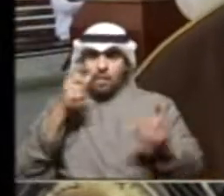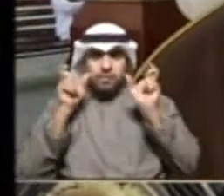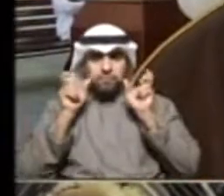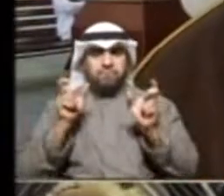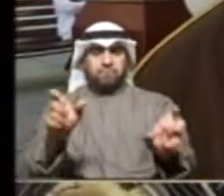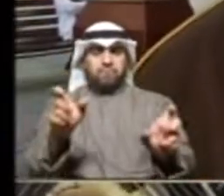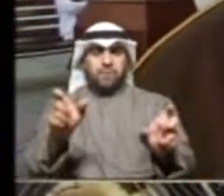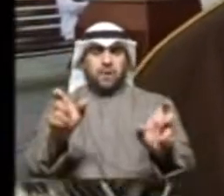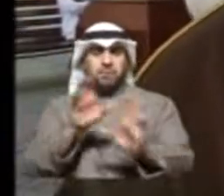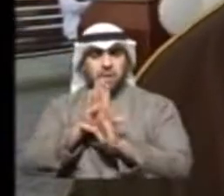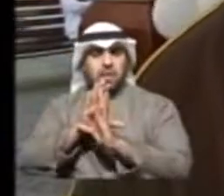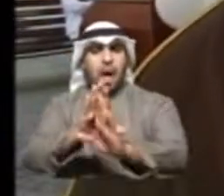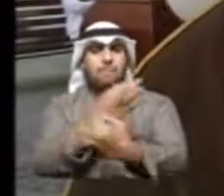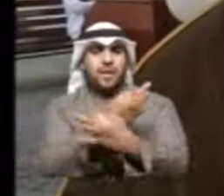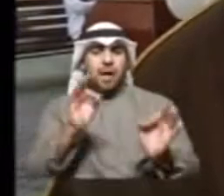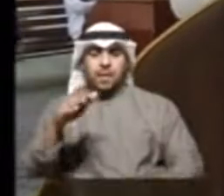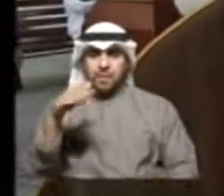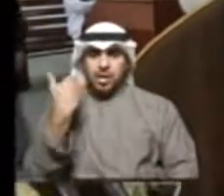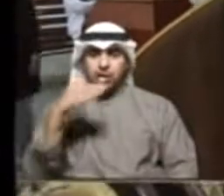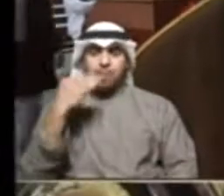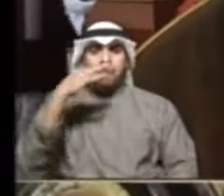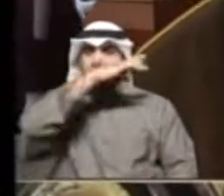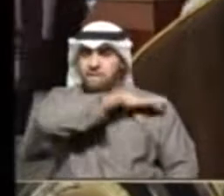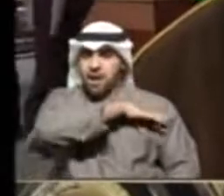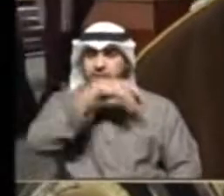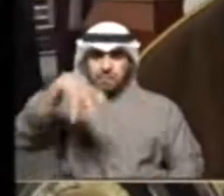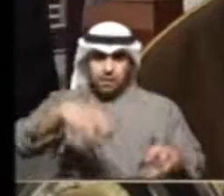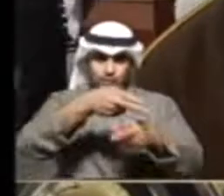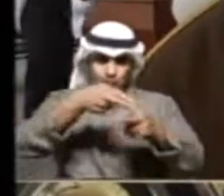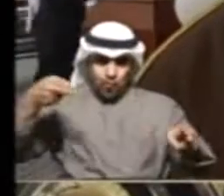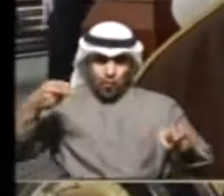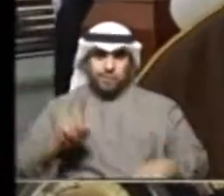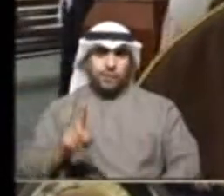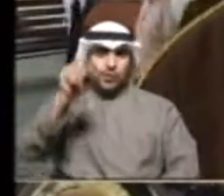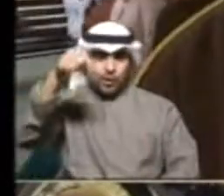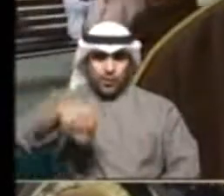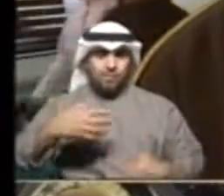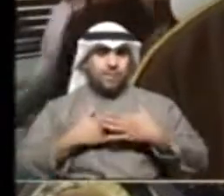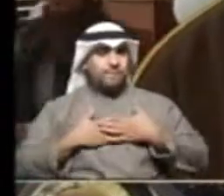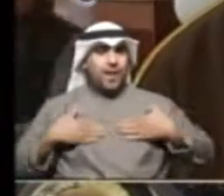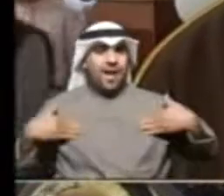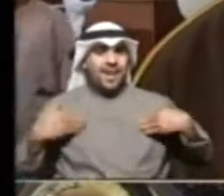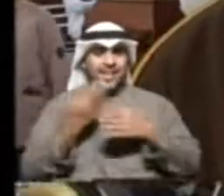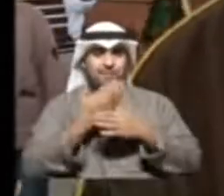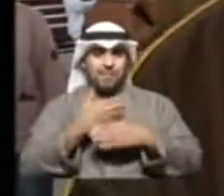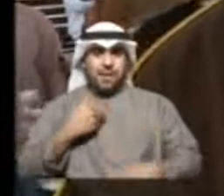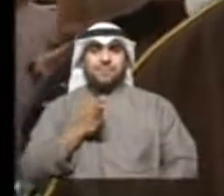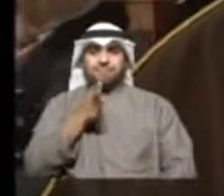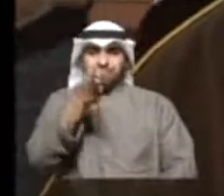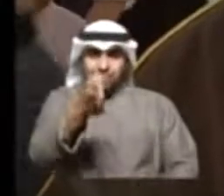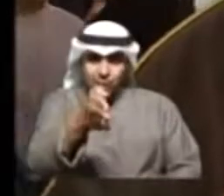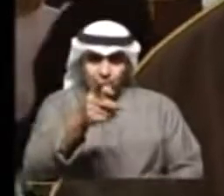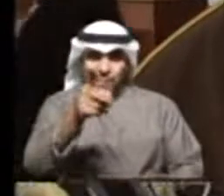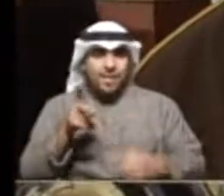مصلحة الكويت وشباب الكويت. اليوم احنا استمتعنا في وجودنا في المعرض،